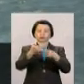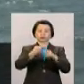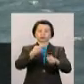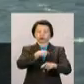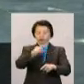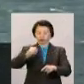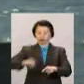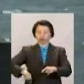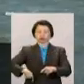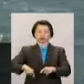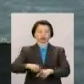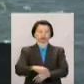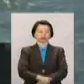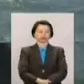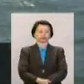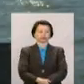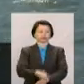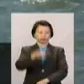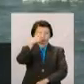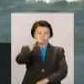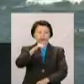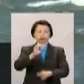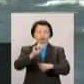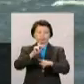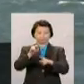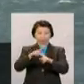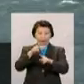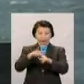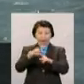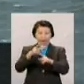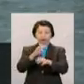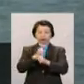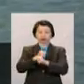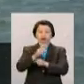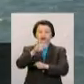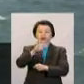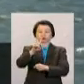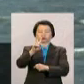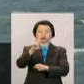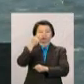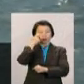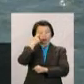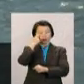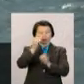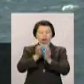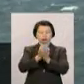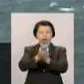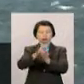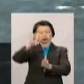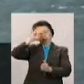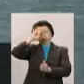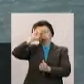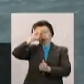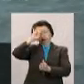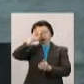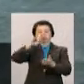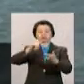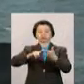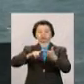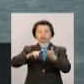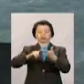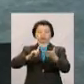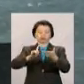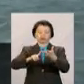China, Wang Jiangzong. Untuk pingat perak mengutip 42 mata. Pelayar India Tomohashita pingat